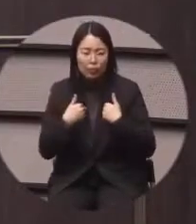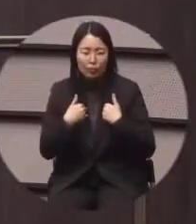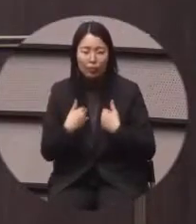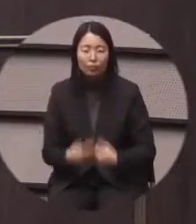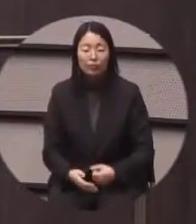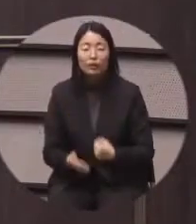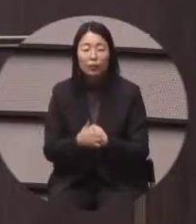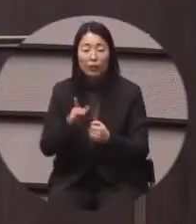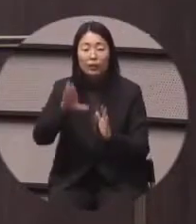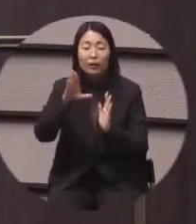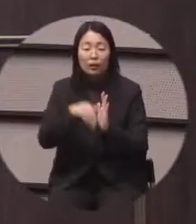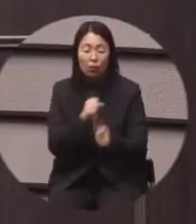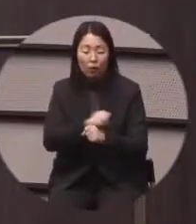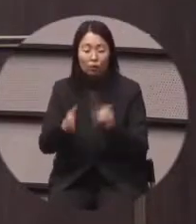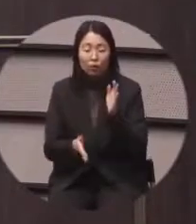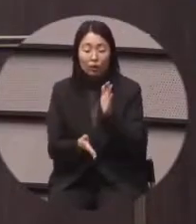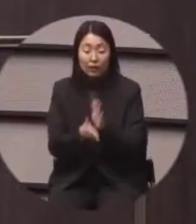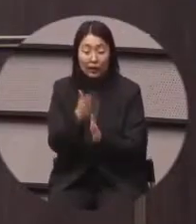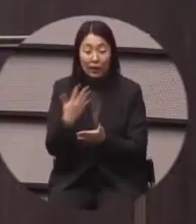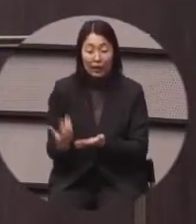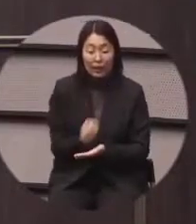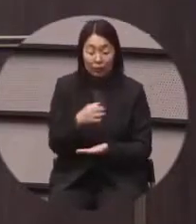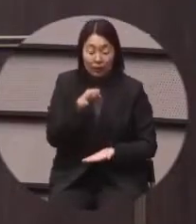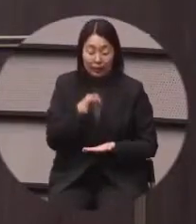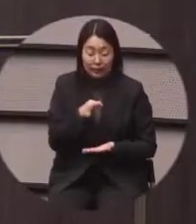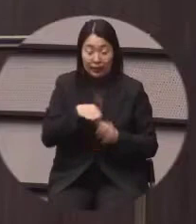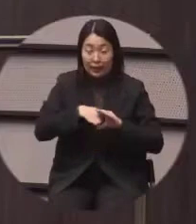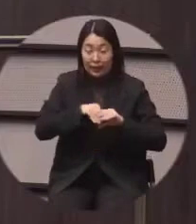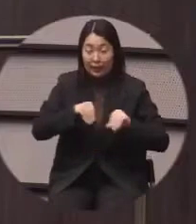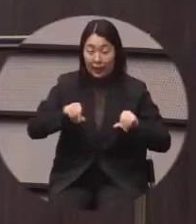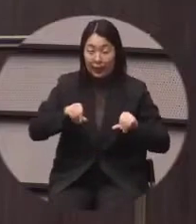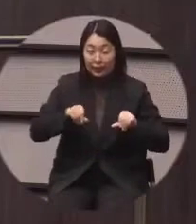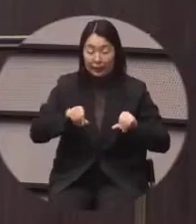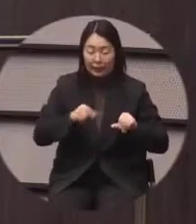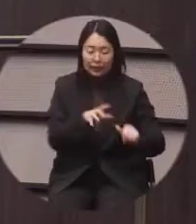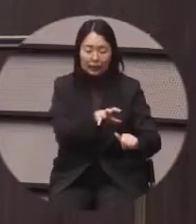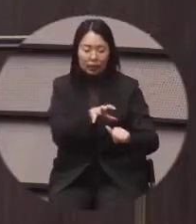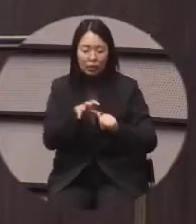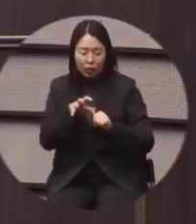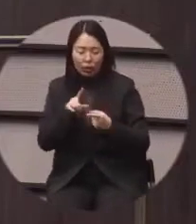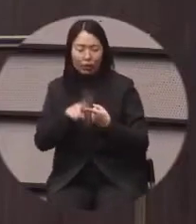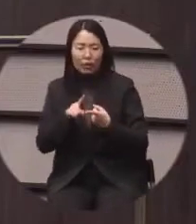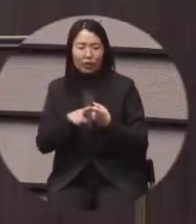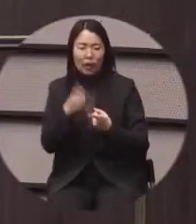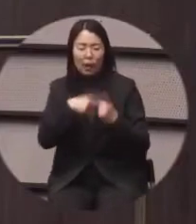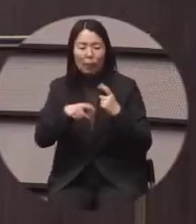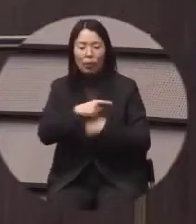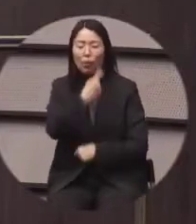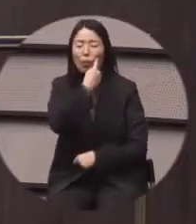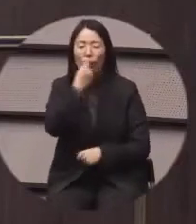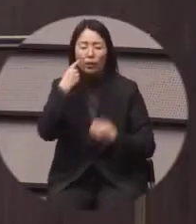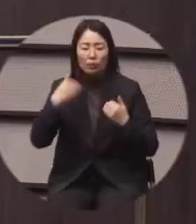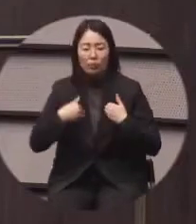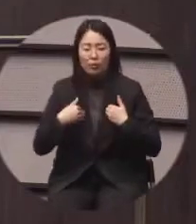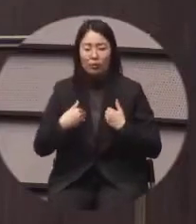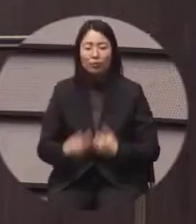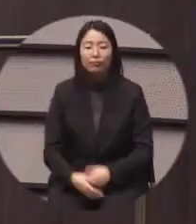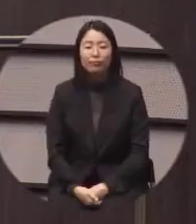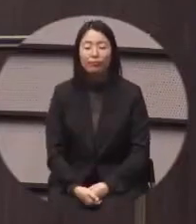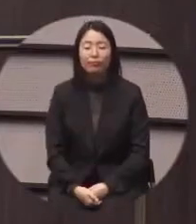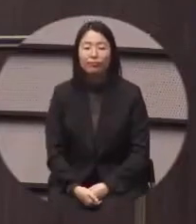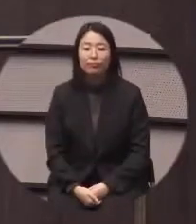시점에서 광주시 소유 토지에 대한 정비와 함께 활용 방안을 다시 한번 점검할 필요가 있다고